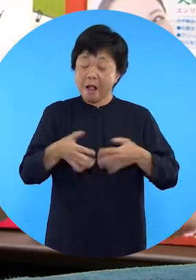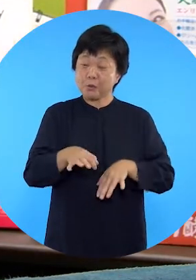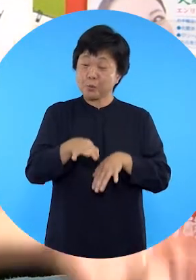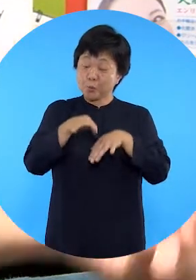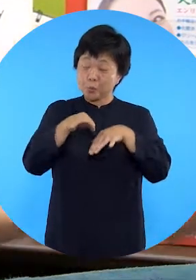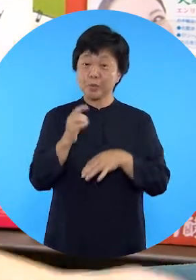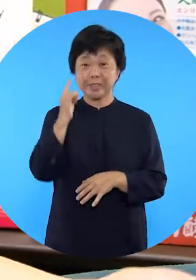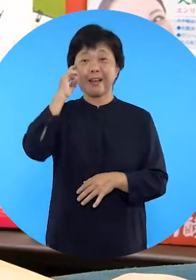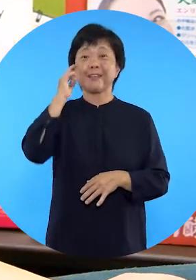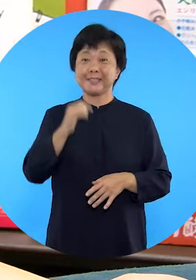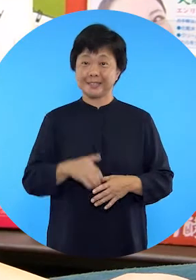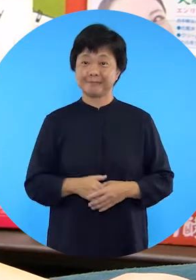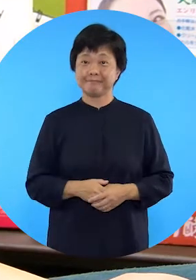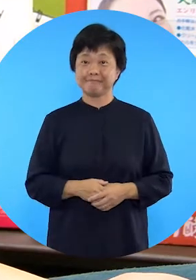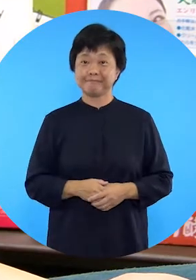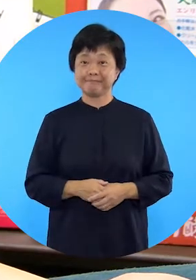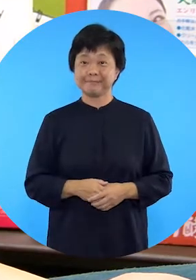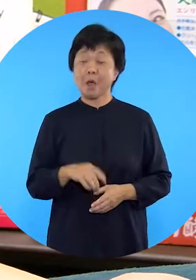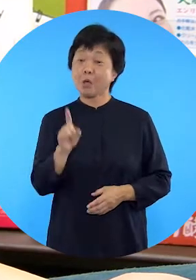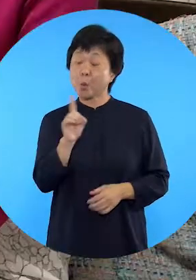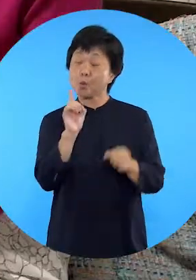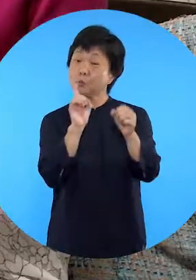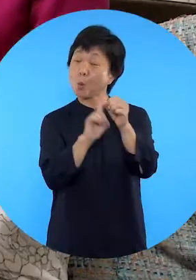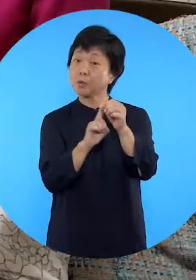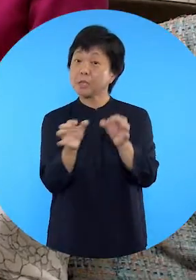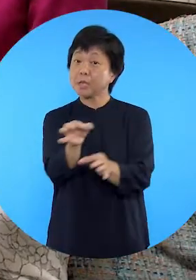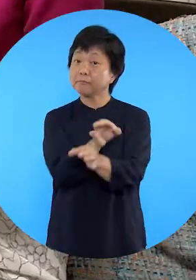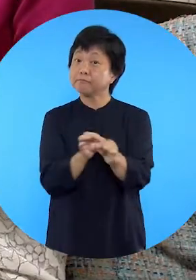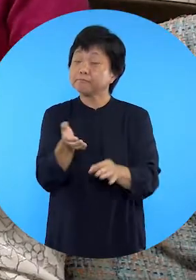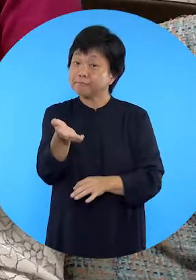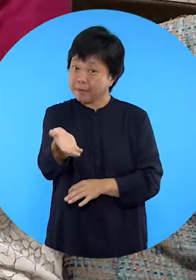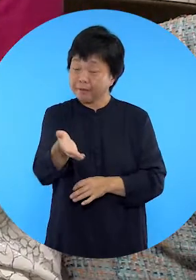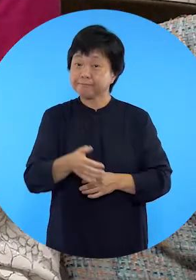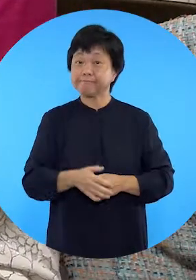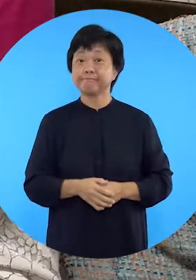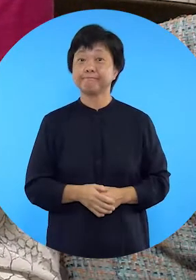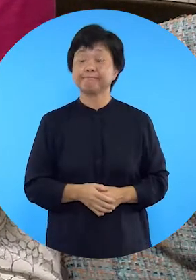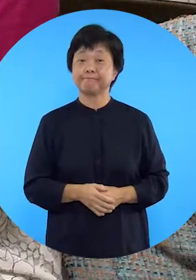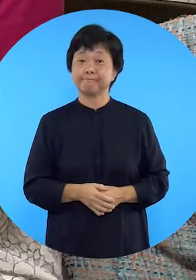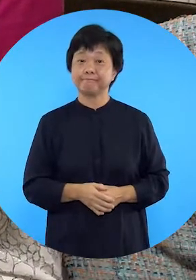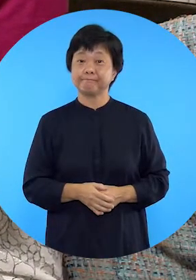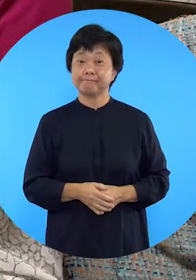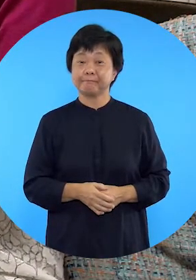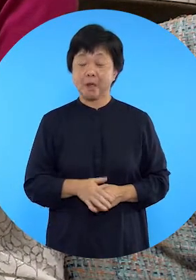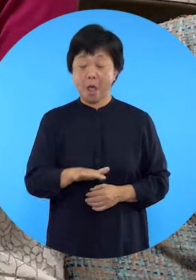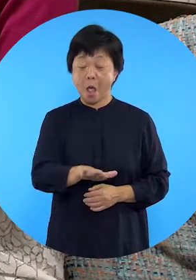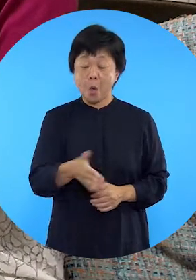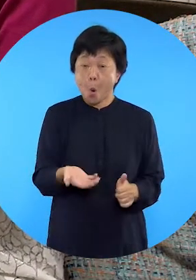全体もこう軽くなったような気もします。どういったコンセプトでされてるんですか。